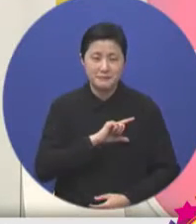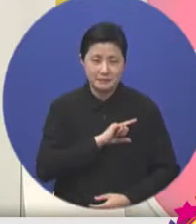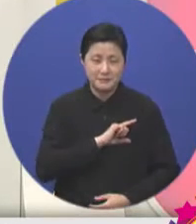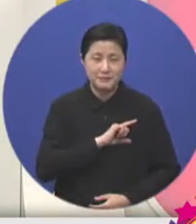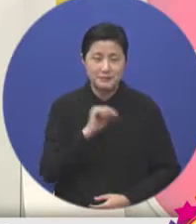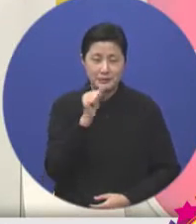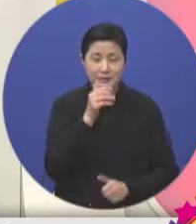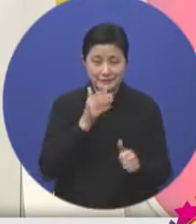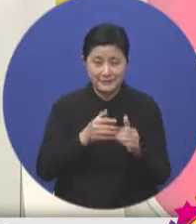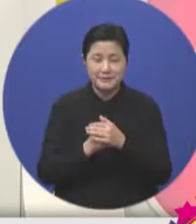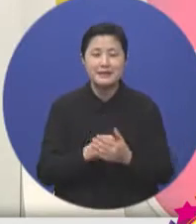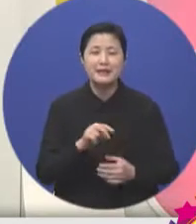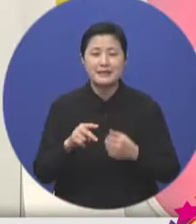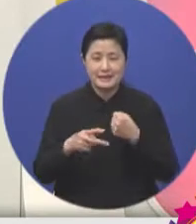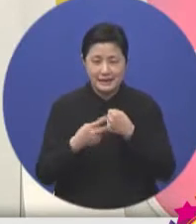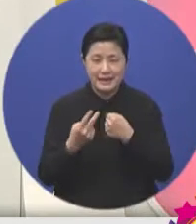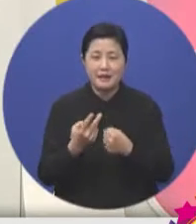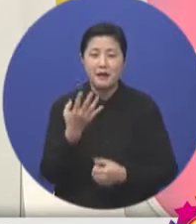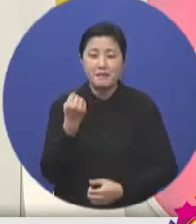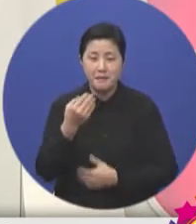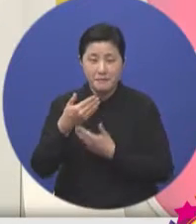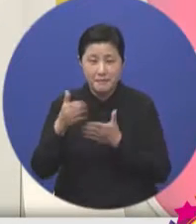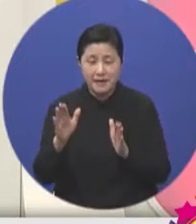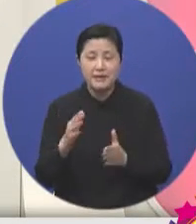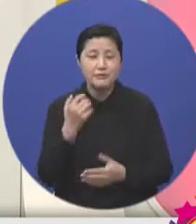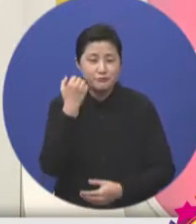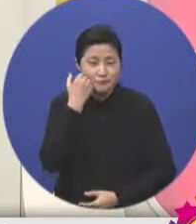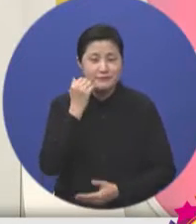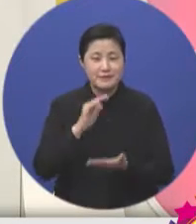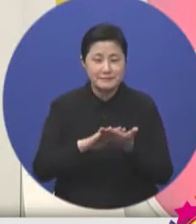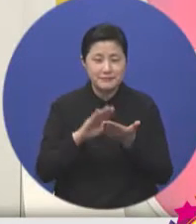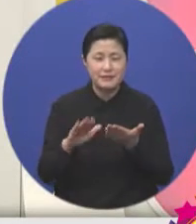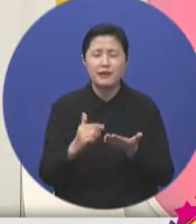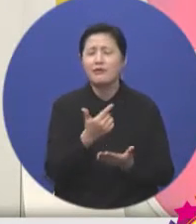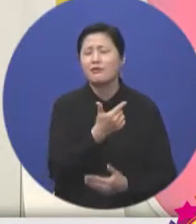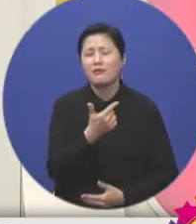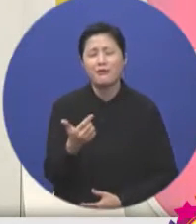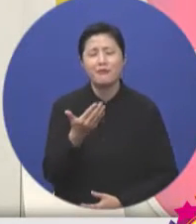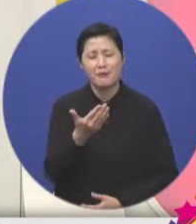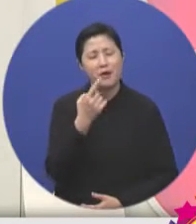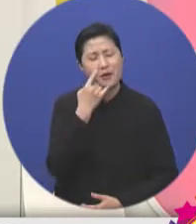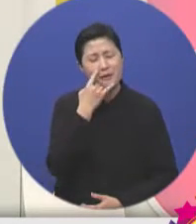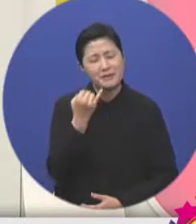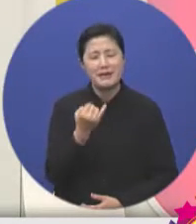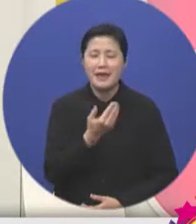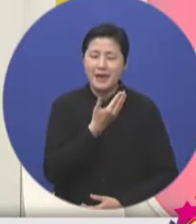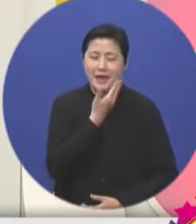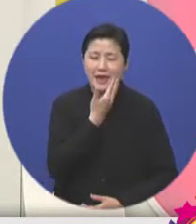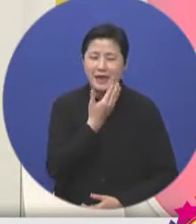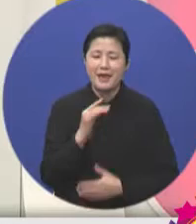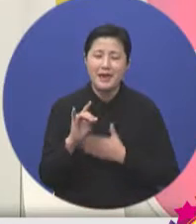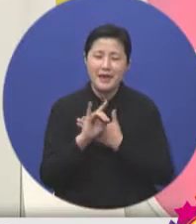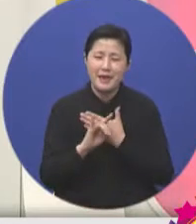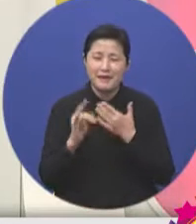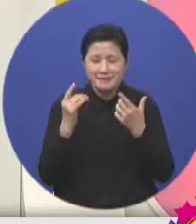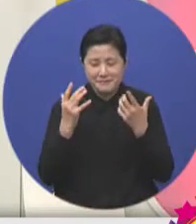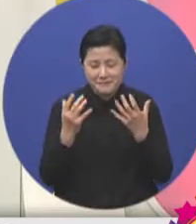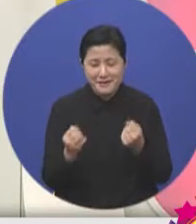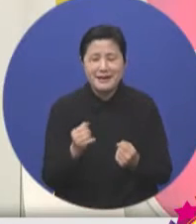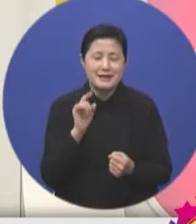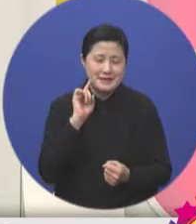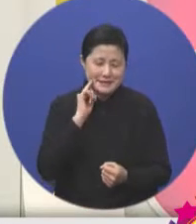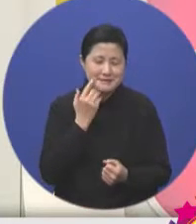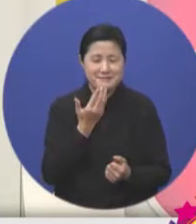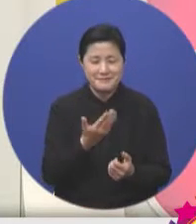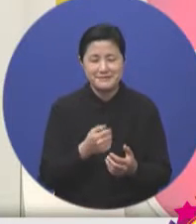몇 반 누구입니다. 이렇게 하잖아요. 네. 어머님 너무 너무 너무 애교스럽게 예쁘게